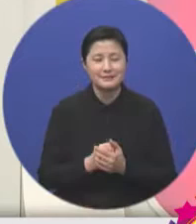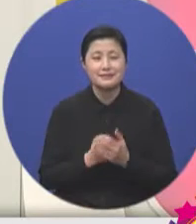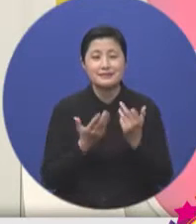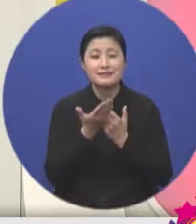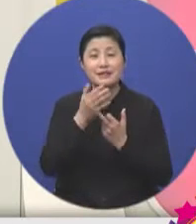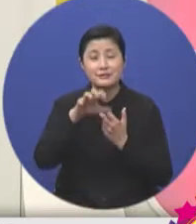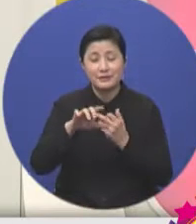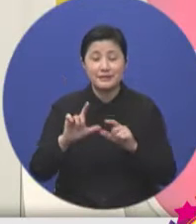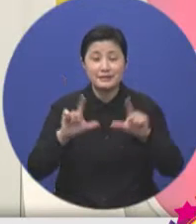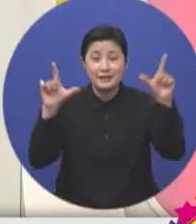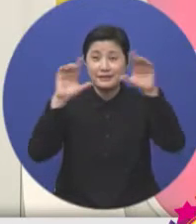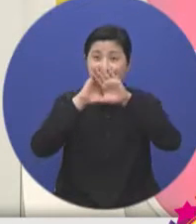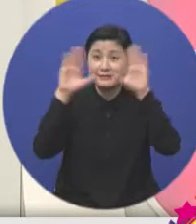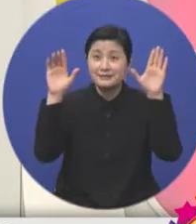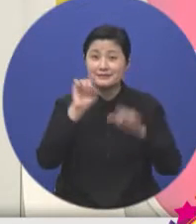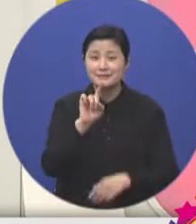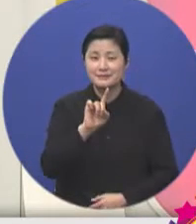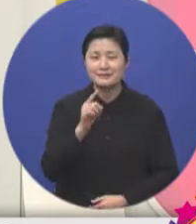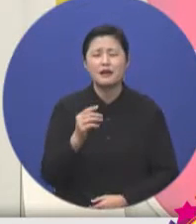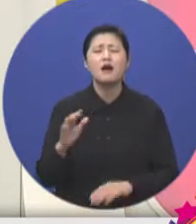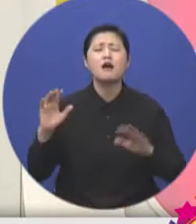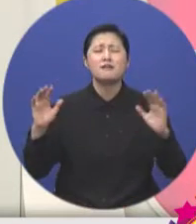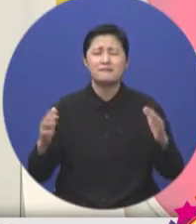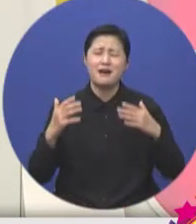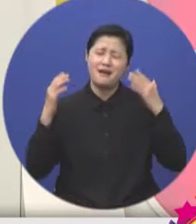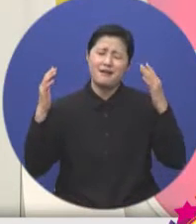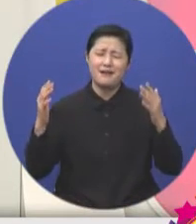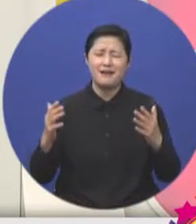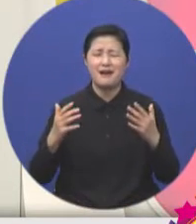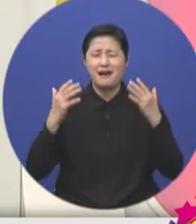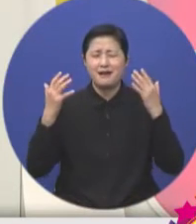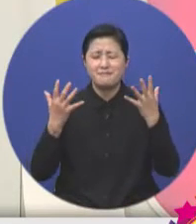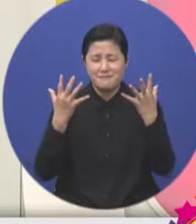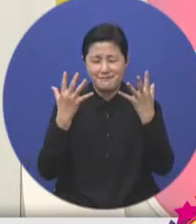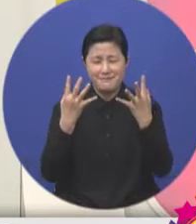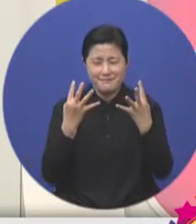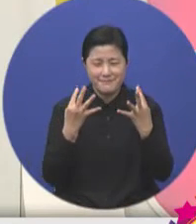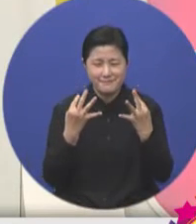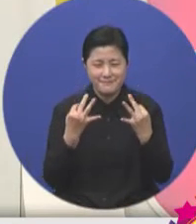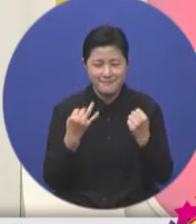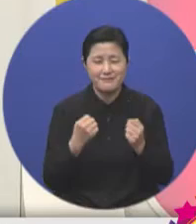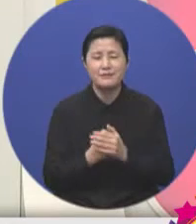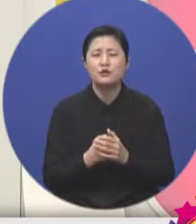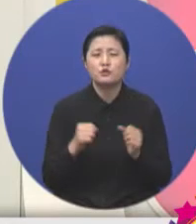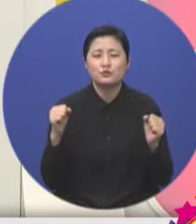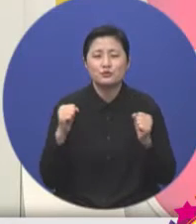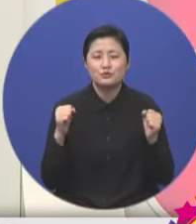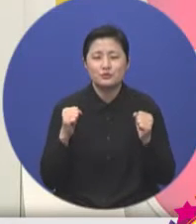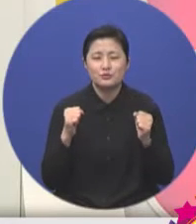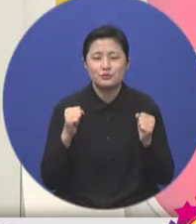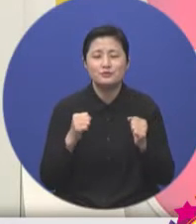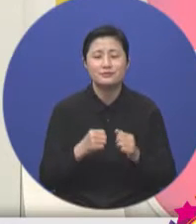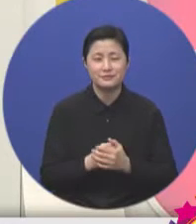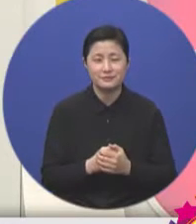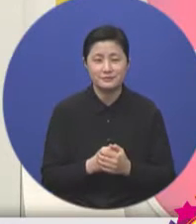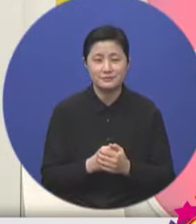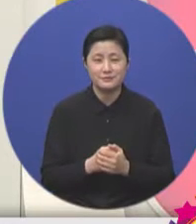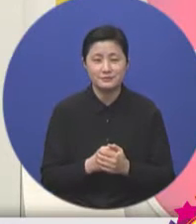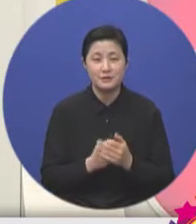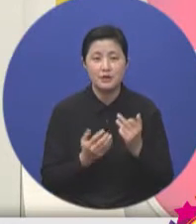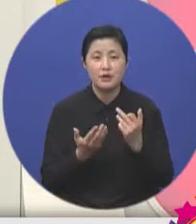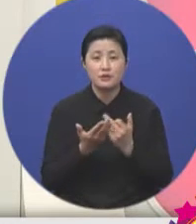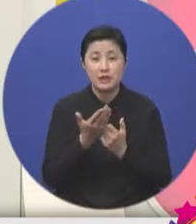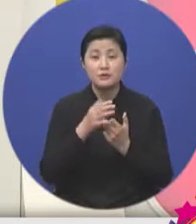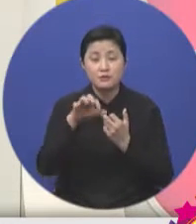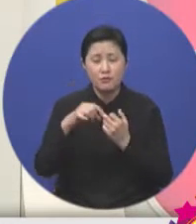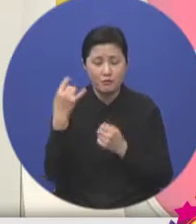제주도 날씨는 어떠세요? 아, 바람이 많이 불고요. 네. 또 춥네요, 오늘은. 네. 제주도는 원래